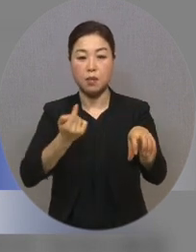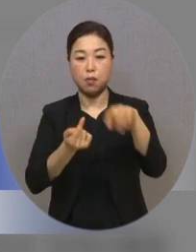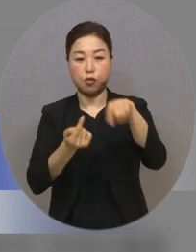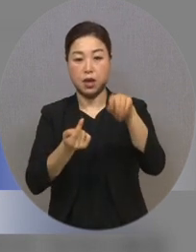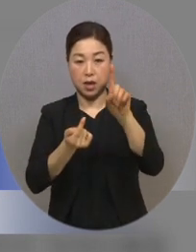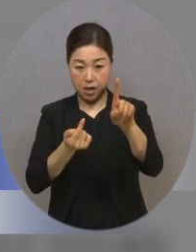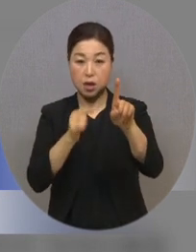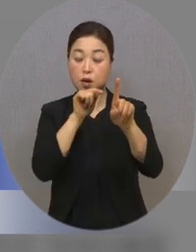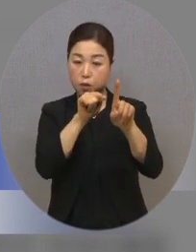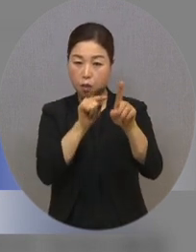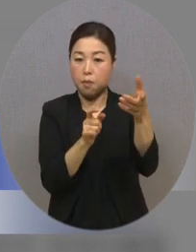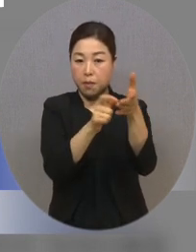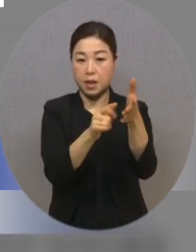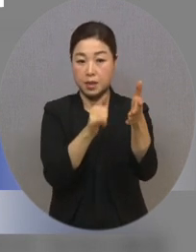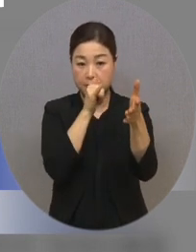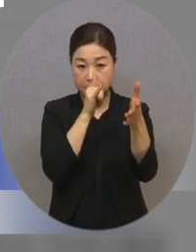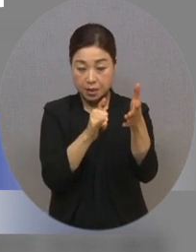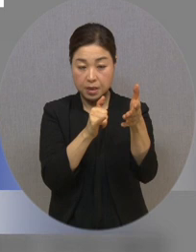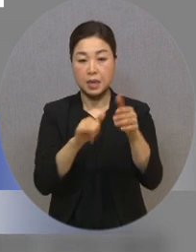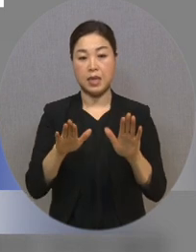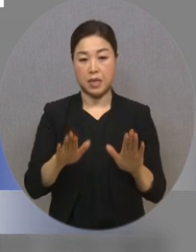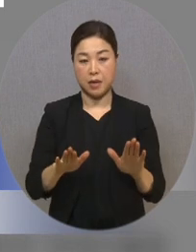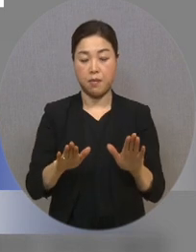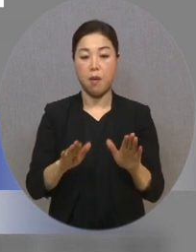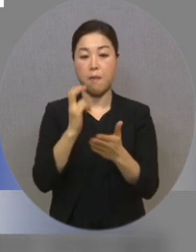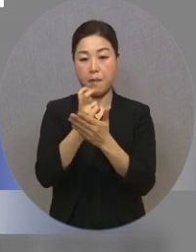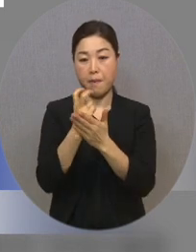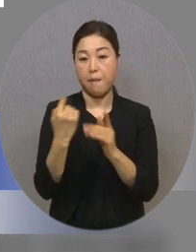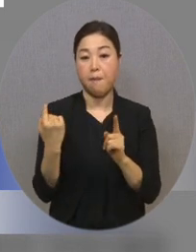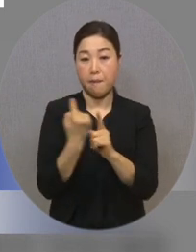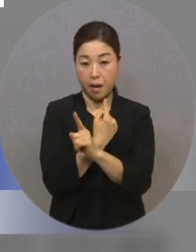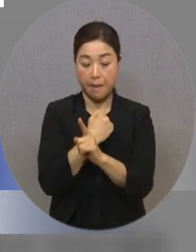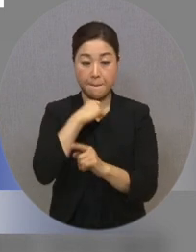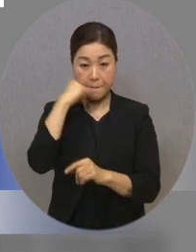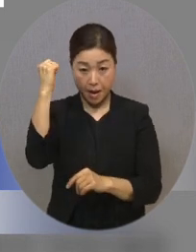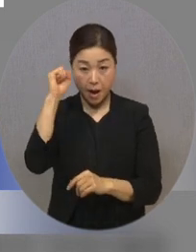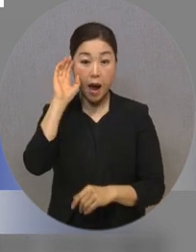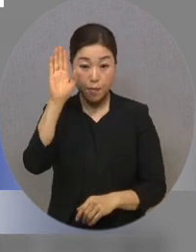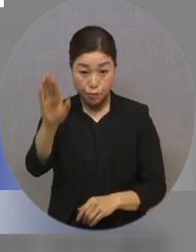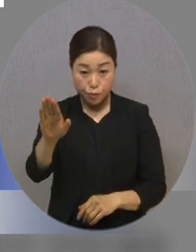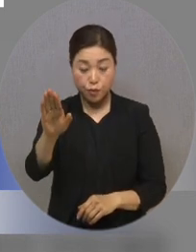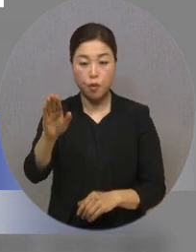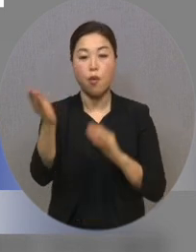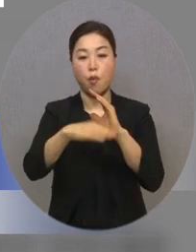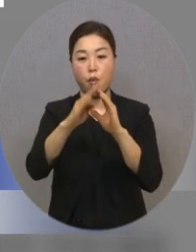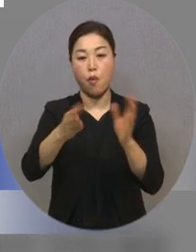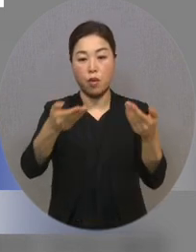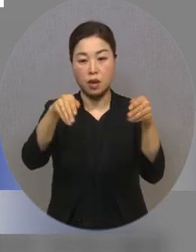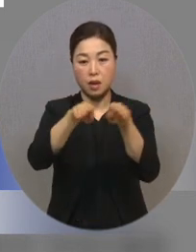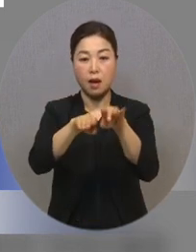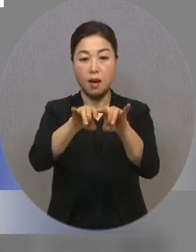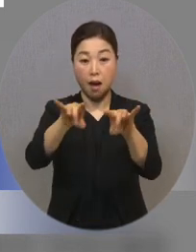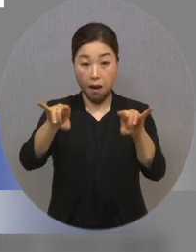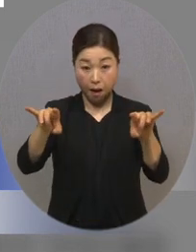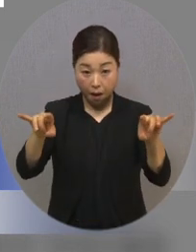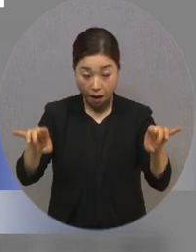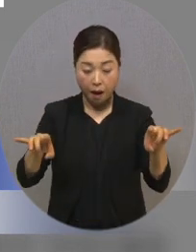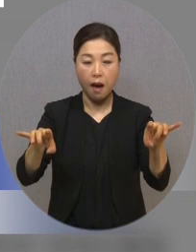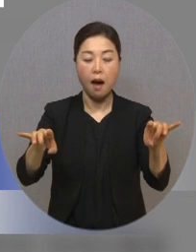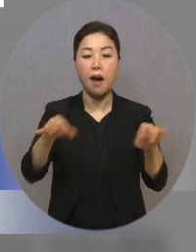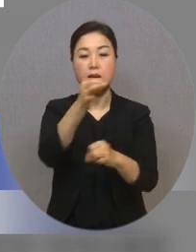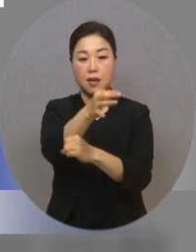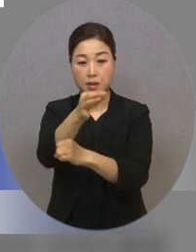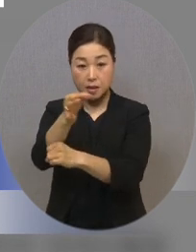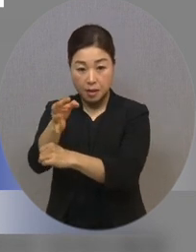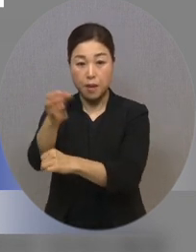명시하고 있는데요 그러나 이번 일부 개정 법률원 통과로 앞으로는 공공기관별 총 구매의 구매 목표 비율을